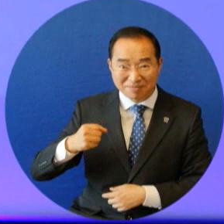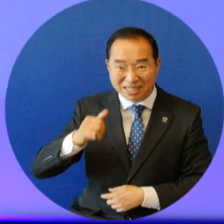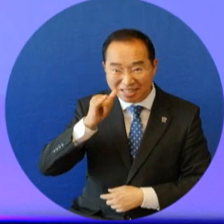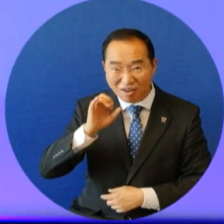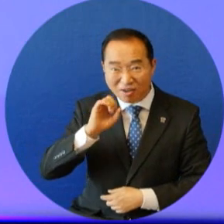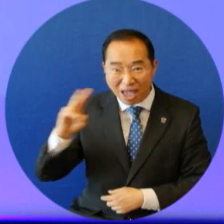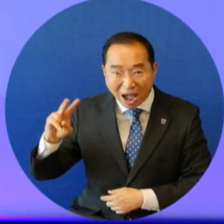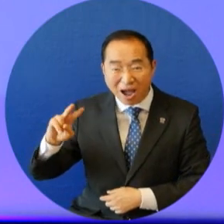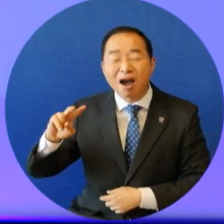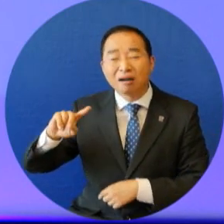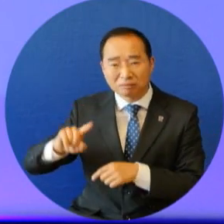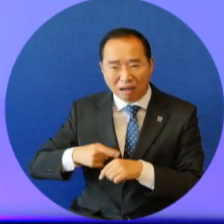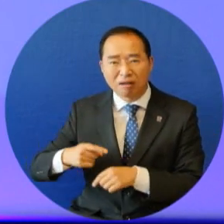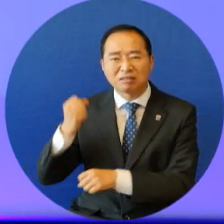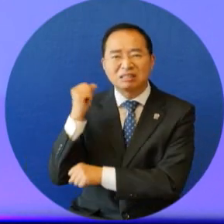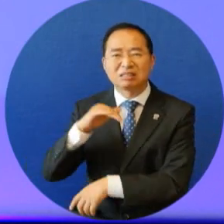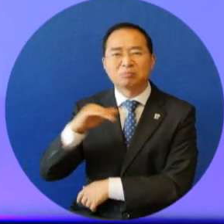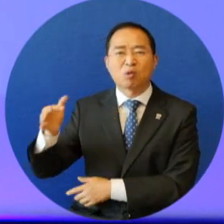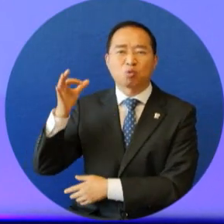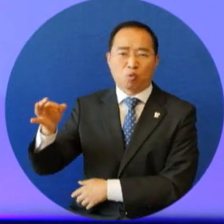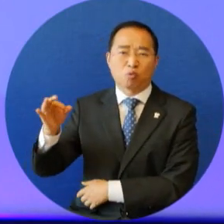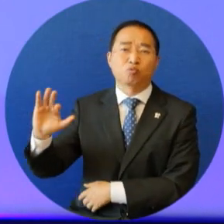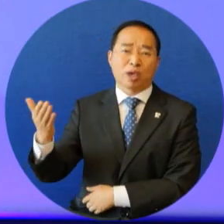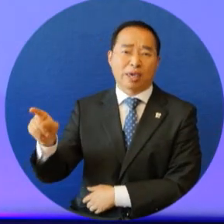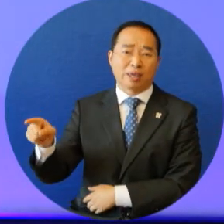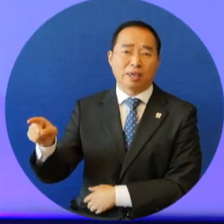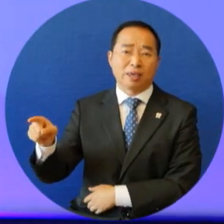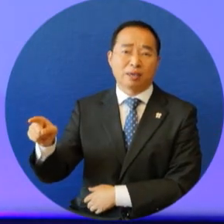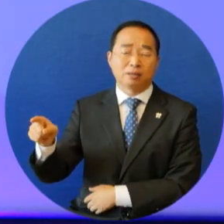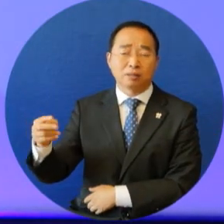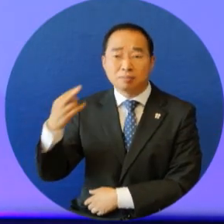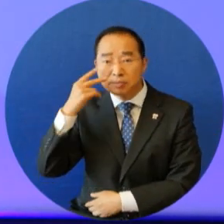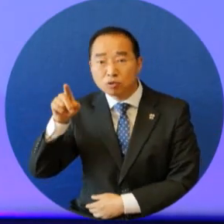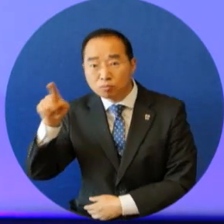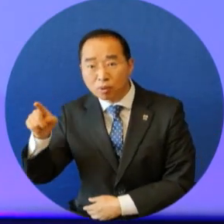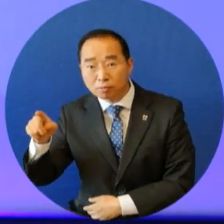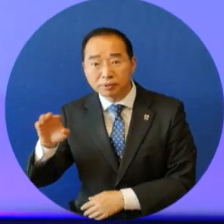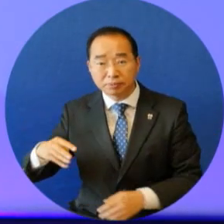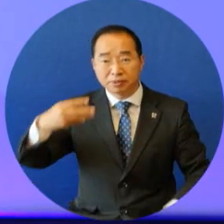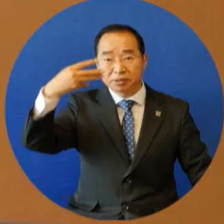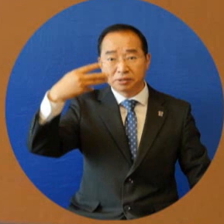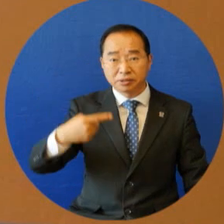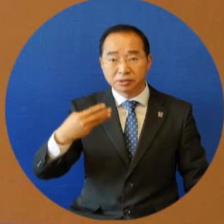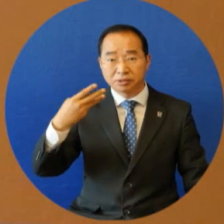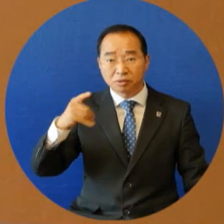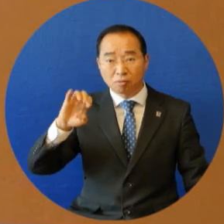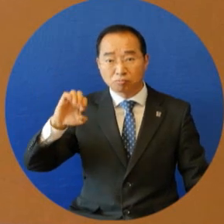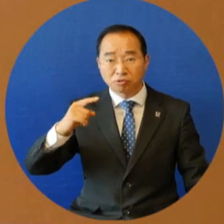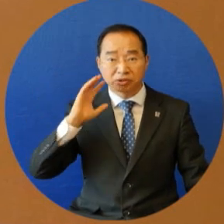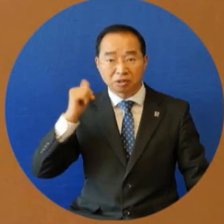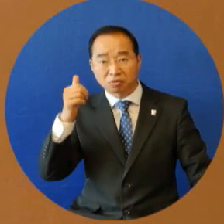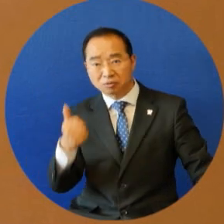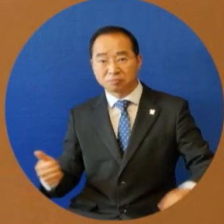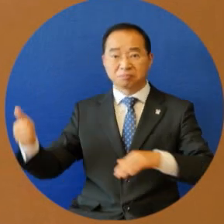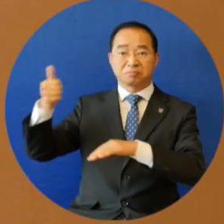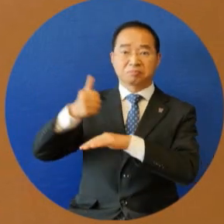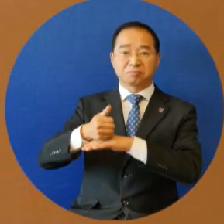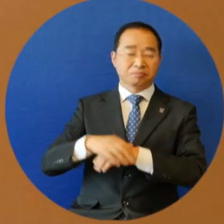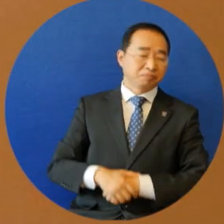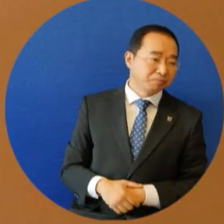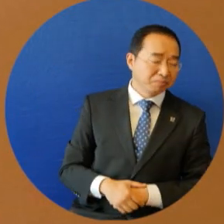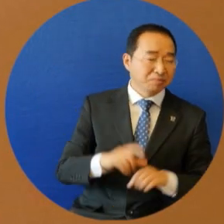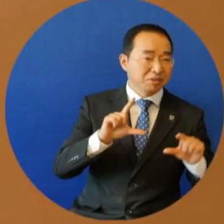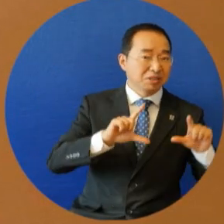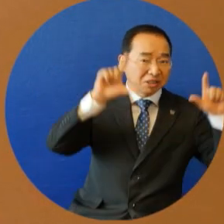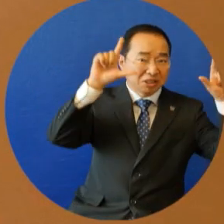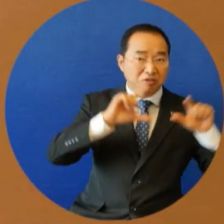포함한 세계 경찰로서의 리더십이 있어야 되는데 미국 같은 경우 트럼프 대통령이 나오면서